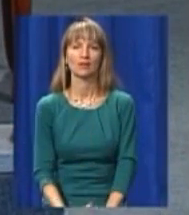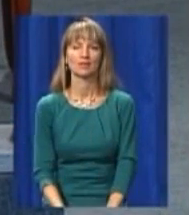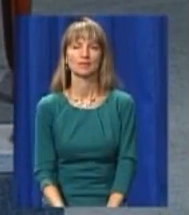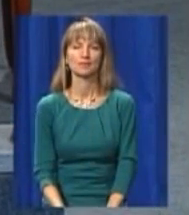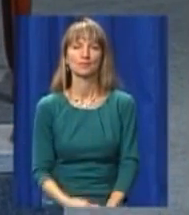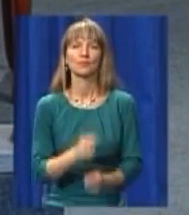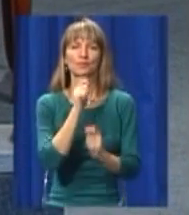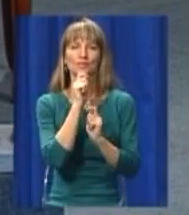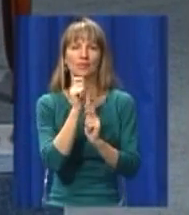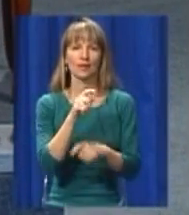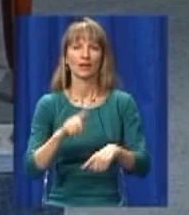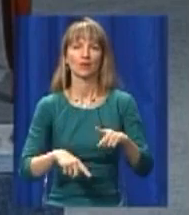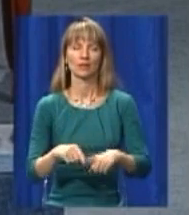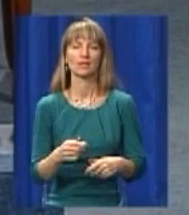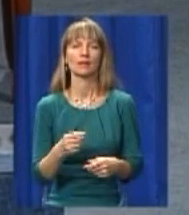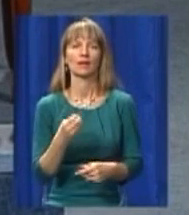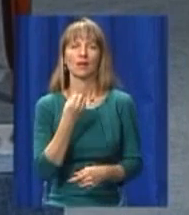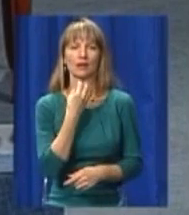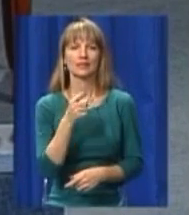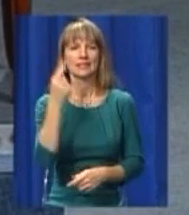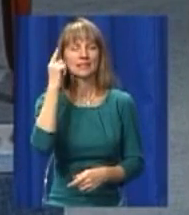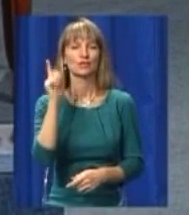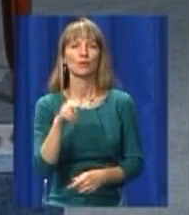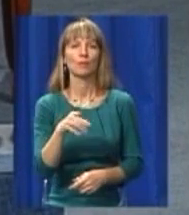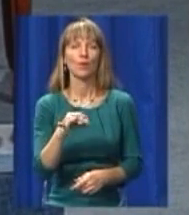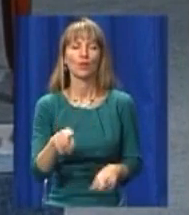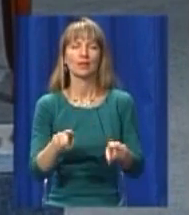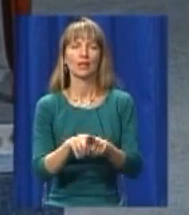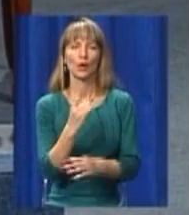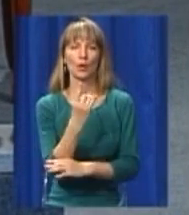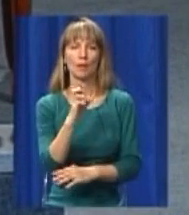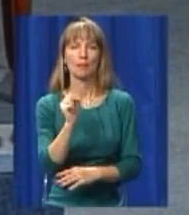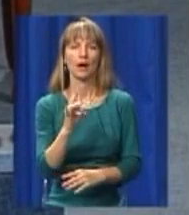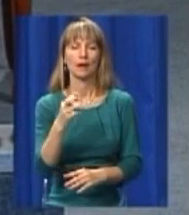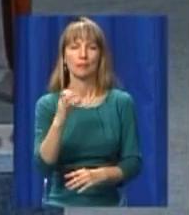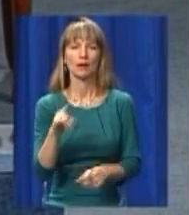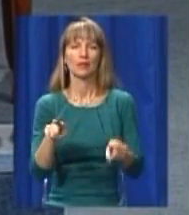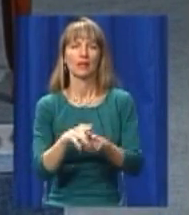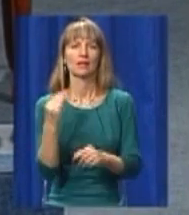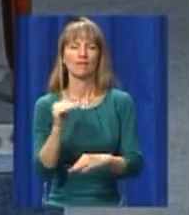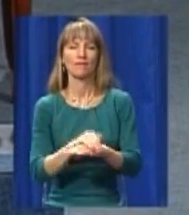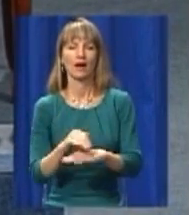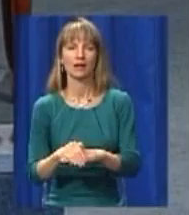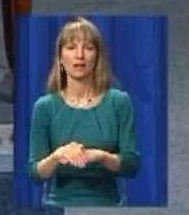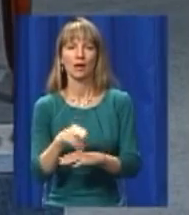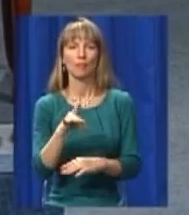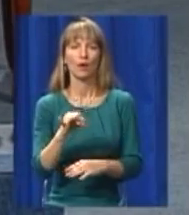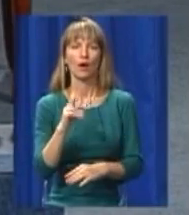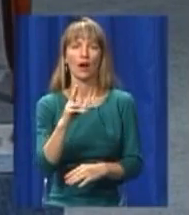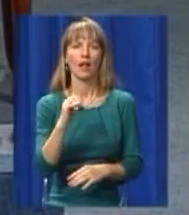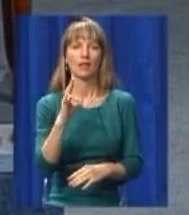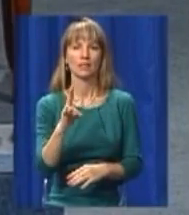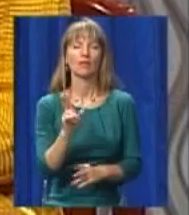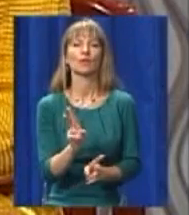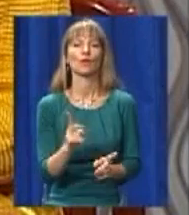Ну, подарували, купили батьки. Добре. А чи знаєш ти щось про такі ляльки Барбі, якісь цікаві факти? Ні. Про Кен. Хто